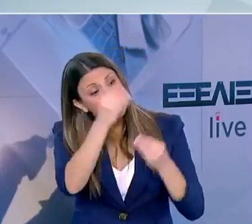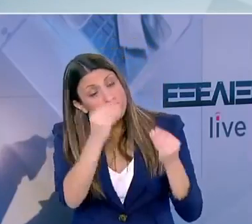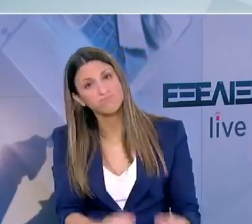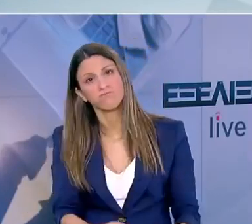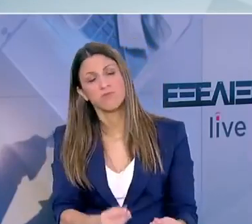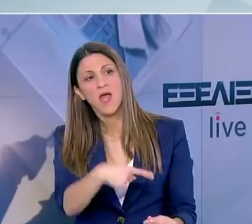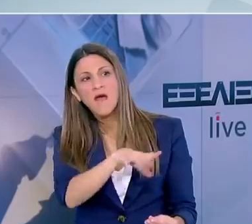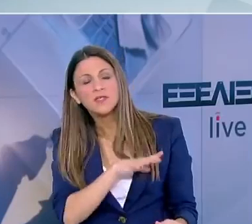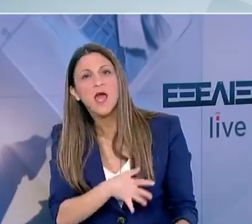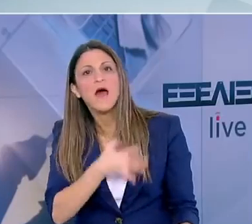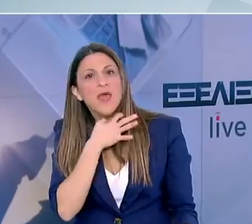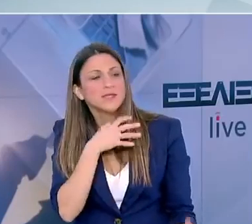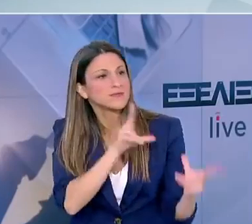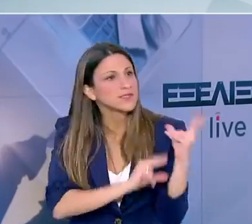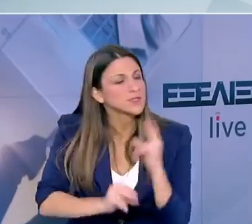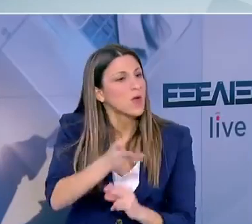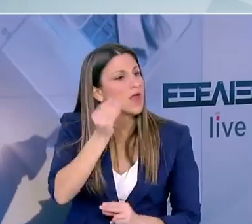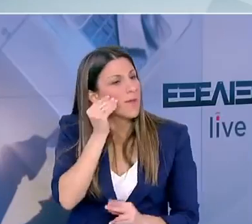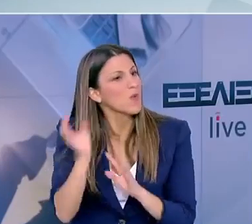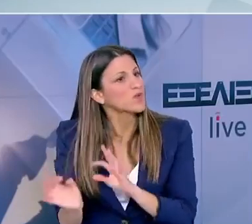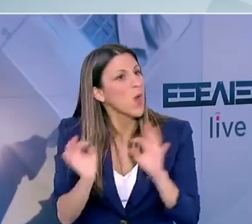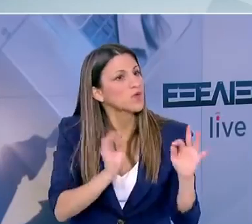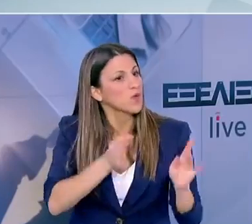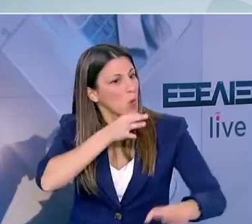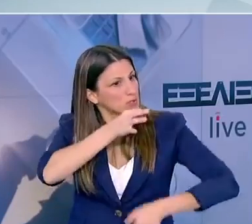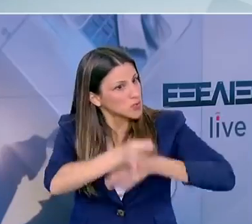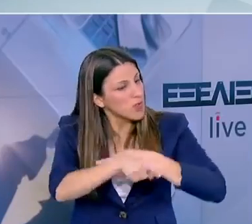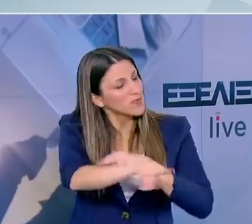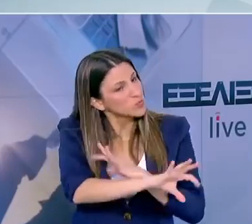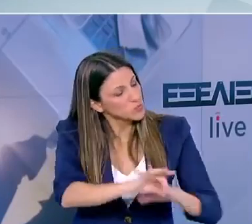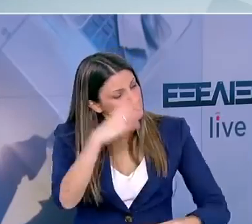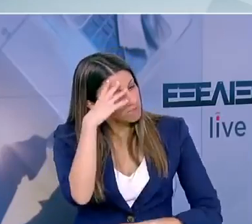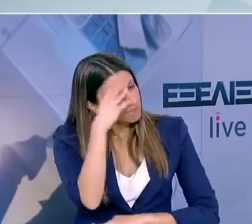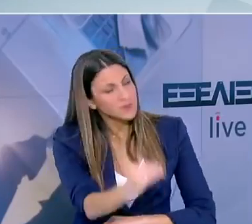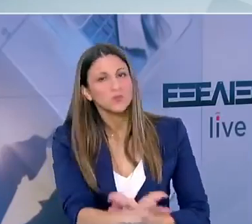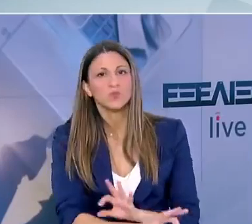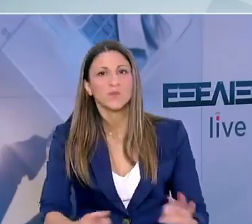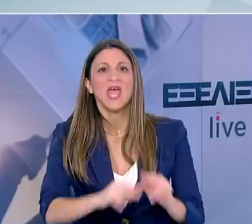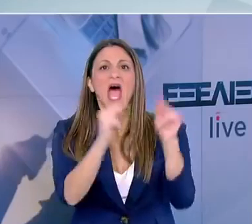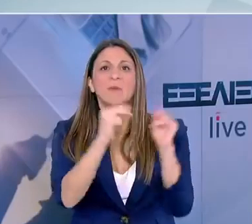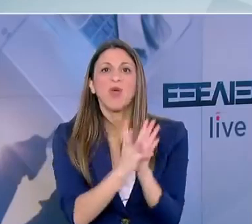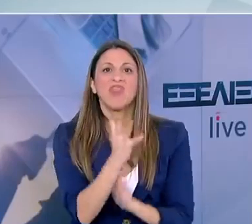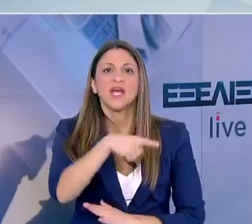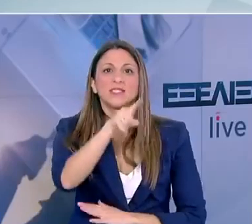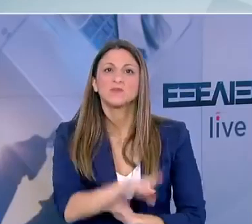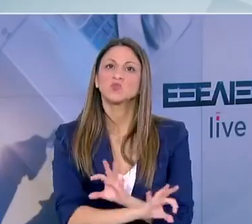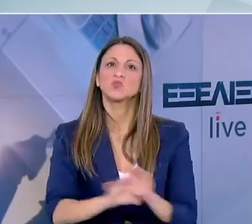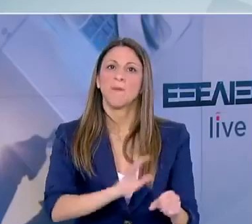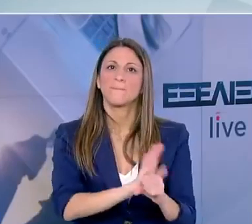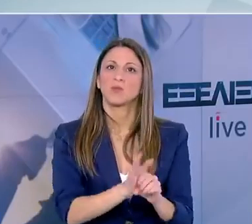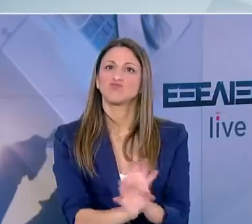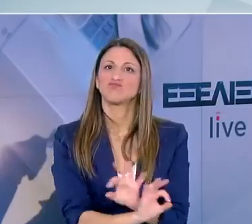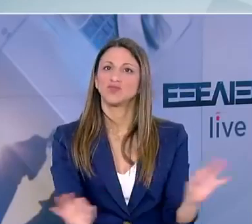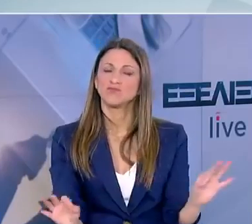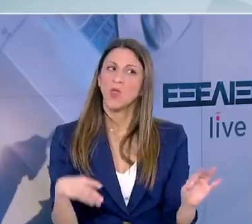να μιλήσουμε μαζί τους, να τους εξηγήσουμε τι κάνουμε και να εξασφαλίσουμε όλα τα απαραίτητα ώστε στις επόμενες 14 ημέρες να μην τους λείψει τίποτα. Και αυτό είναι